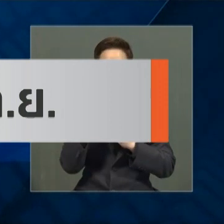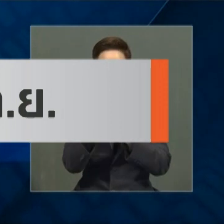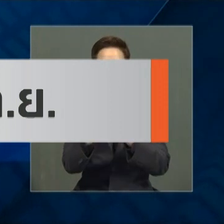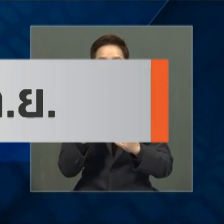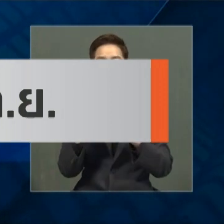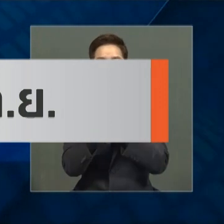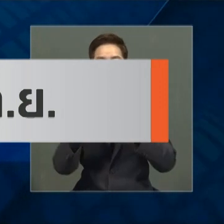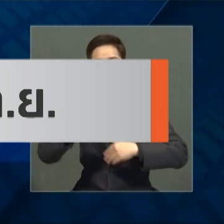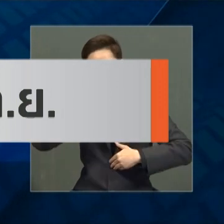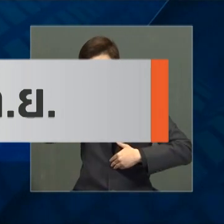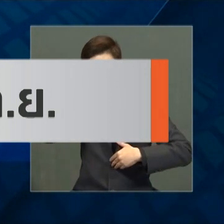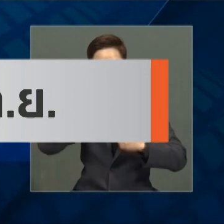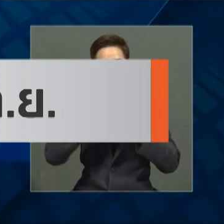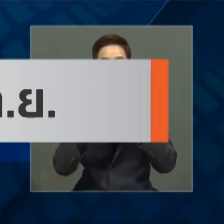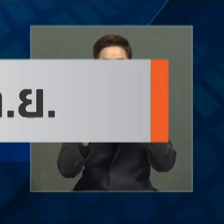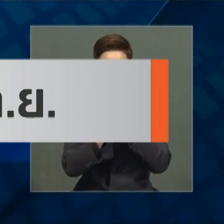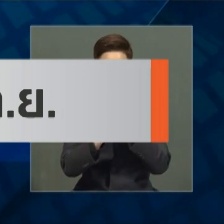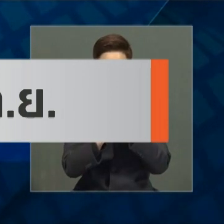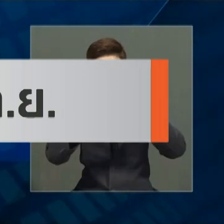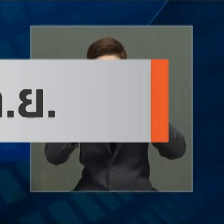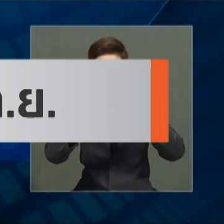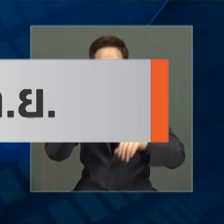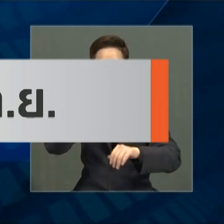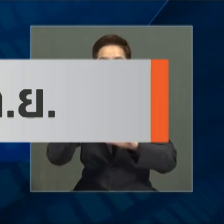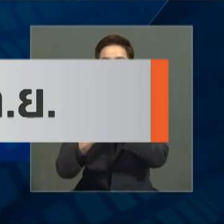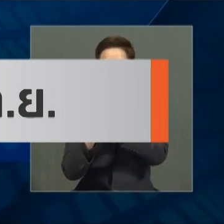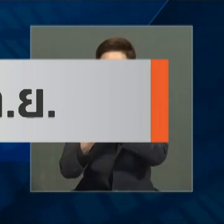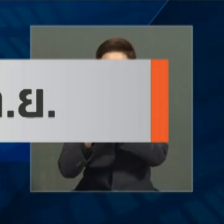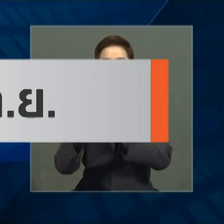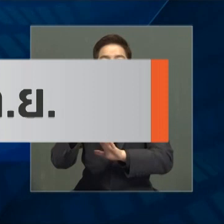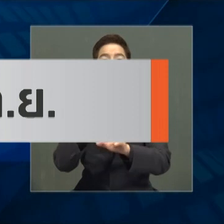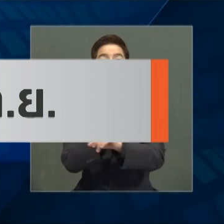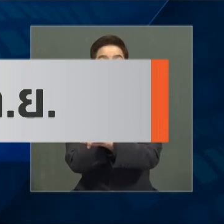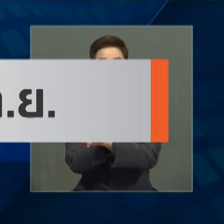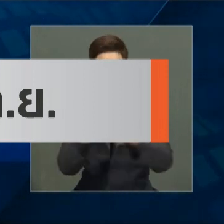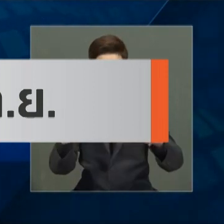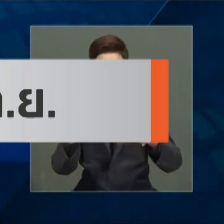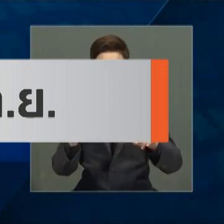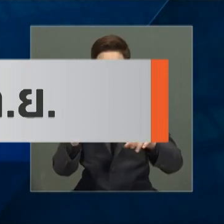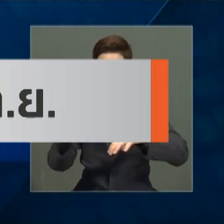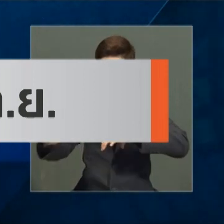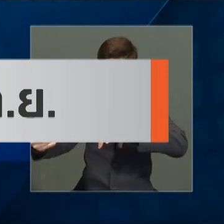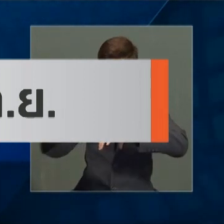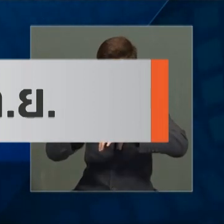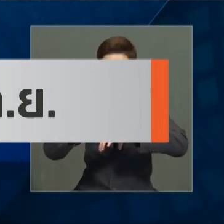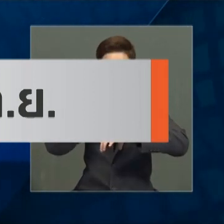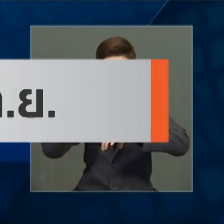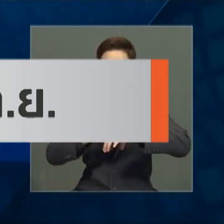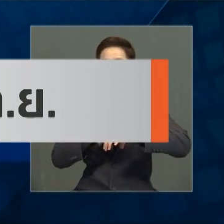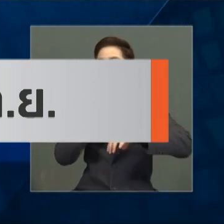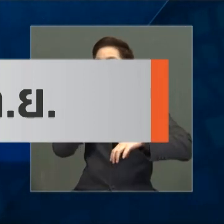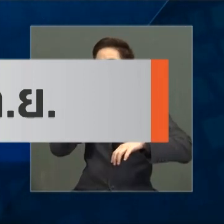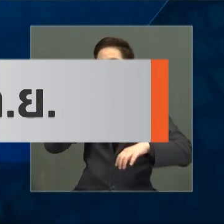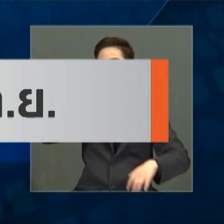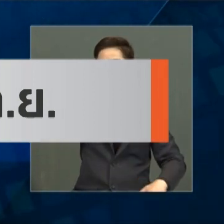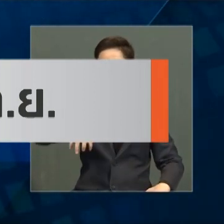ให้กทม.และ28จังหวัดสีแดงเข้มกำกับดูแลมาตรการให้เป็นไปตามคำสั่งของสบค.รวมถึงการใช้อ